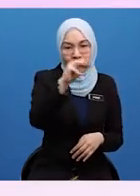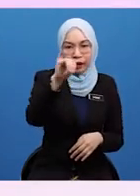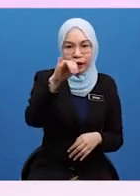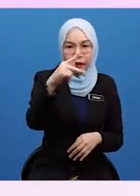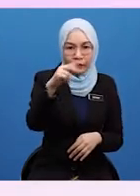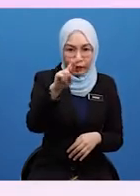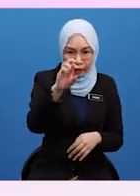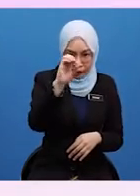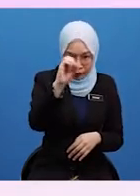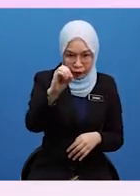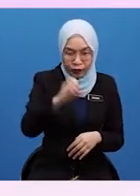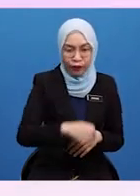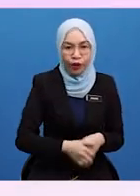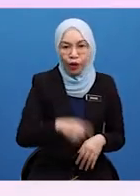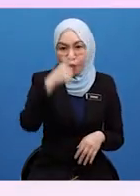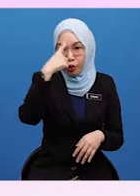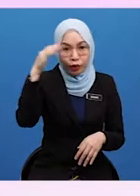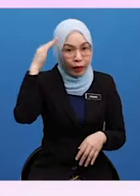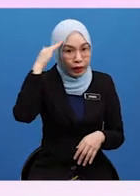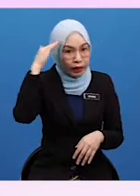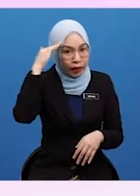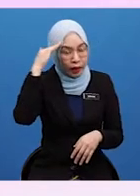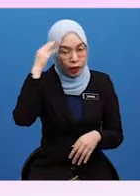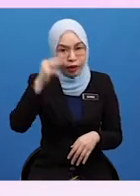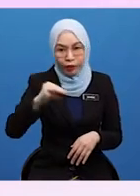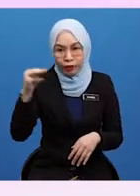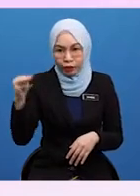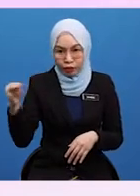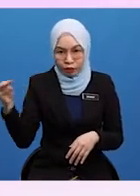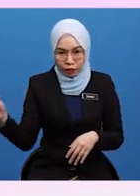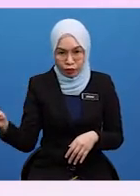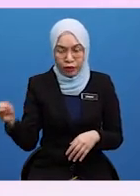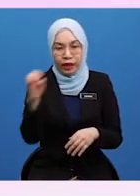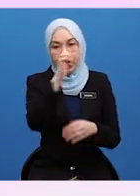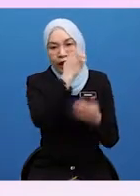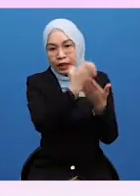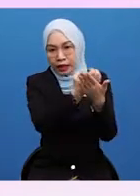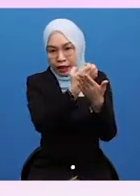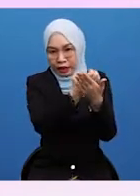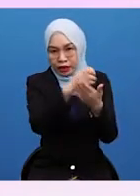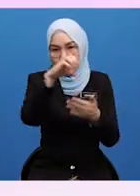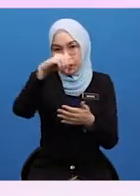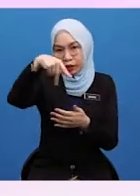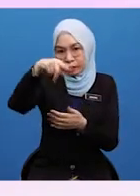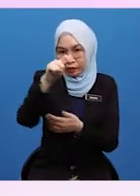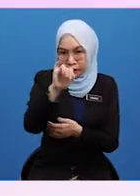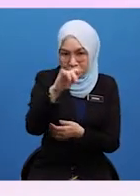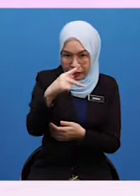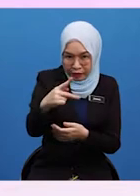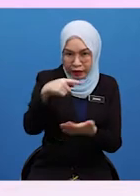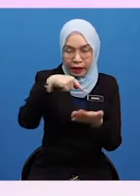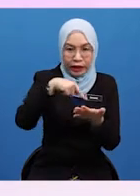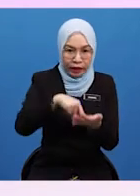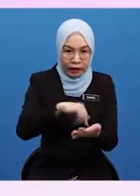pengetahuan murid-murid heboh fiber optic ini merupakan kabel